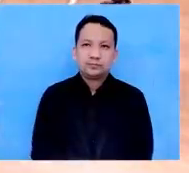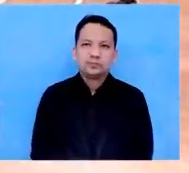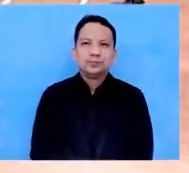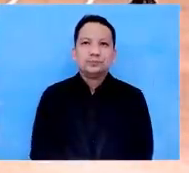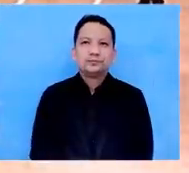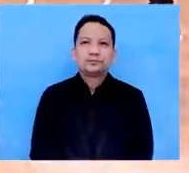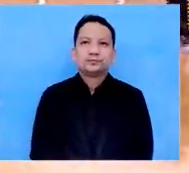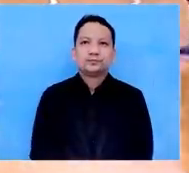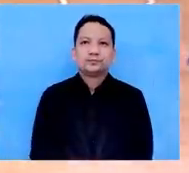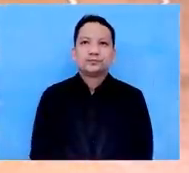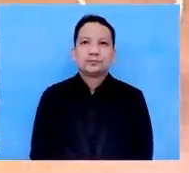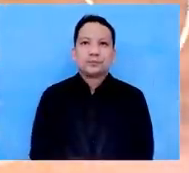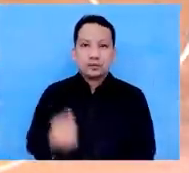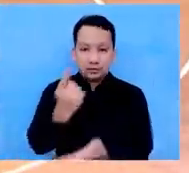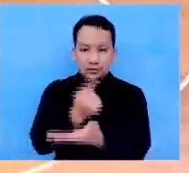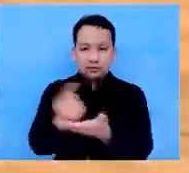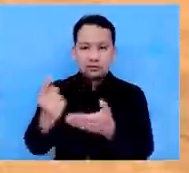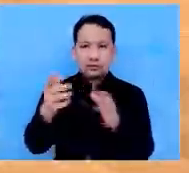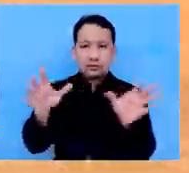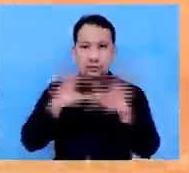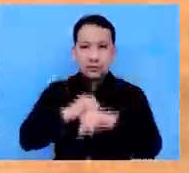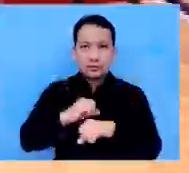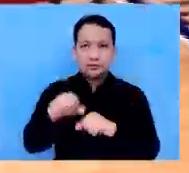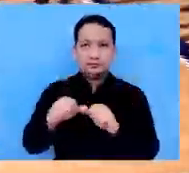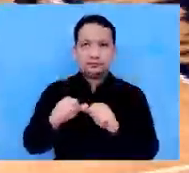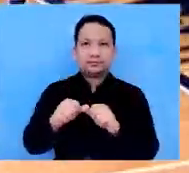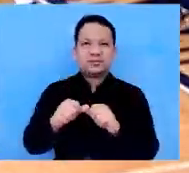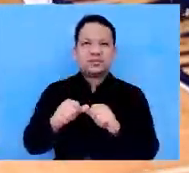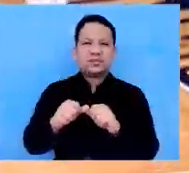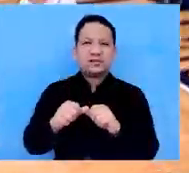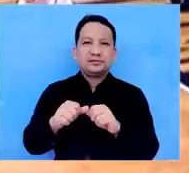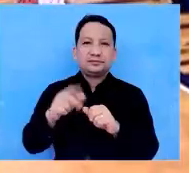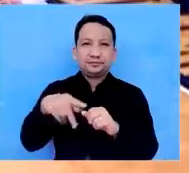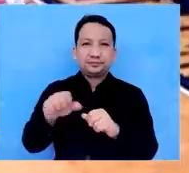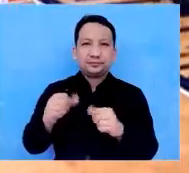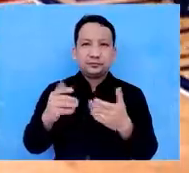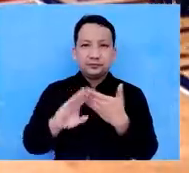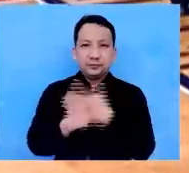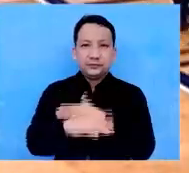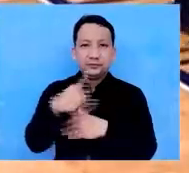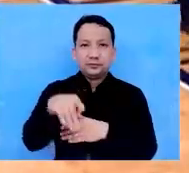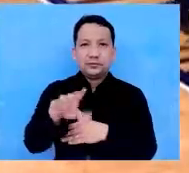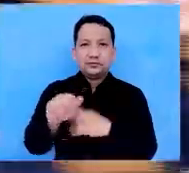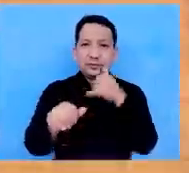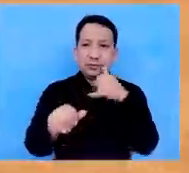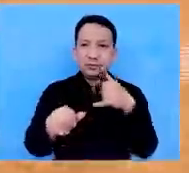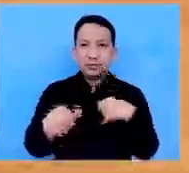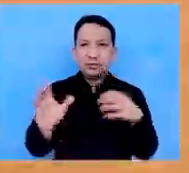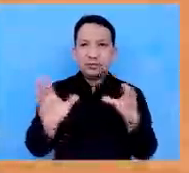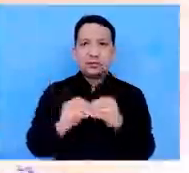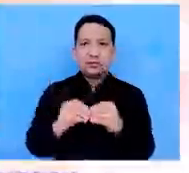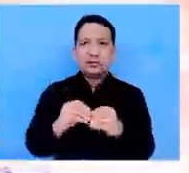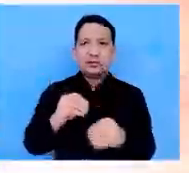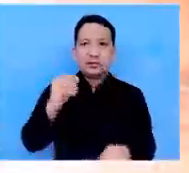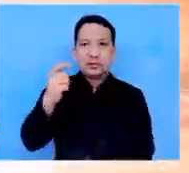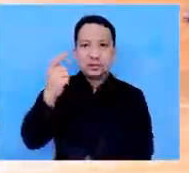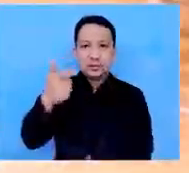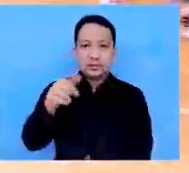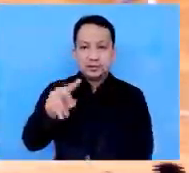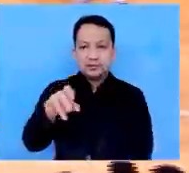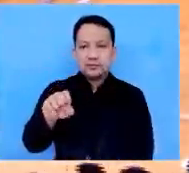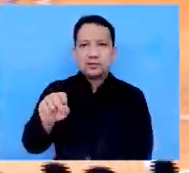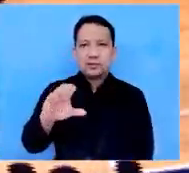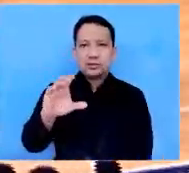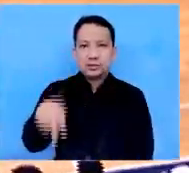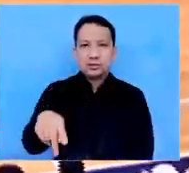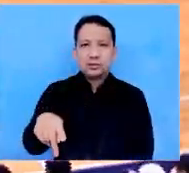Isang linggo matapos ang Commissioner's Cup, balik aksyon kaagad ang PBA kahapon para sa Governor's Cup. Matapos